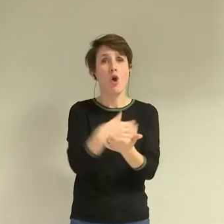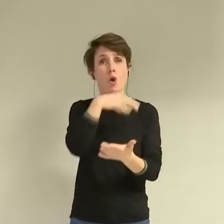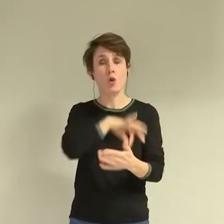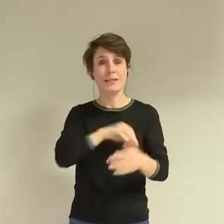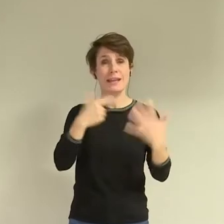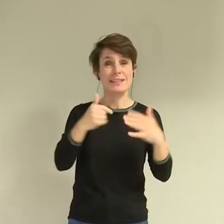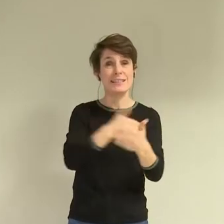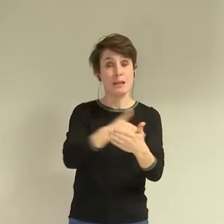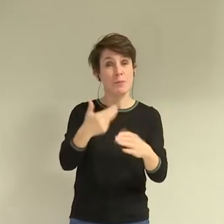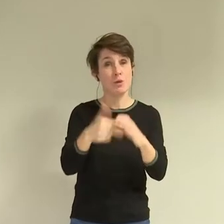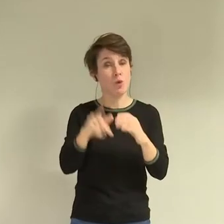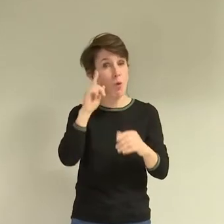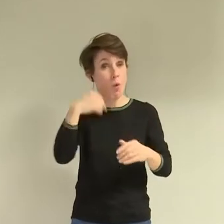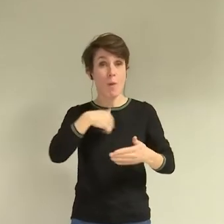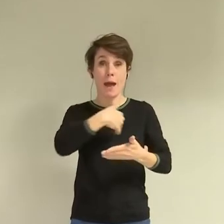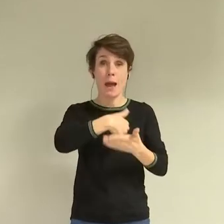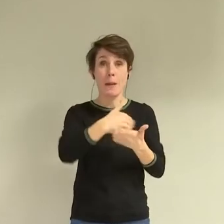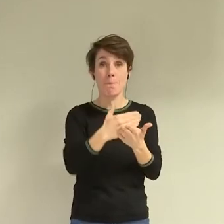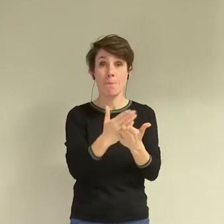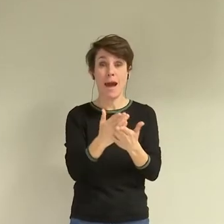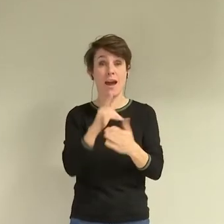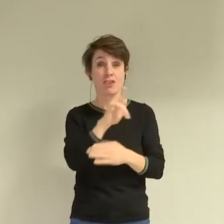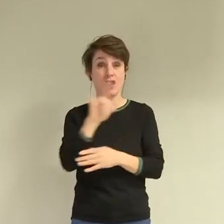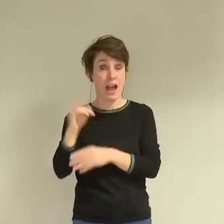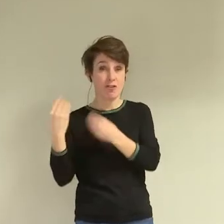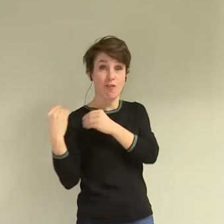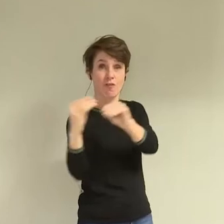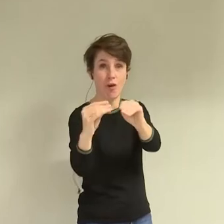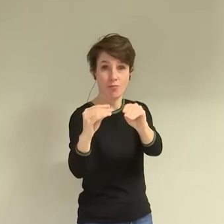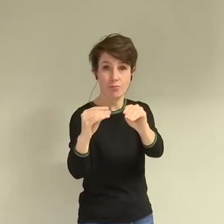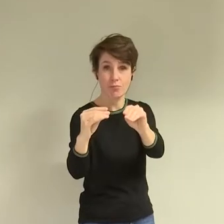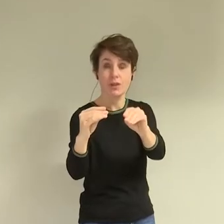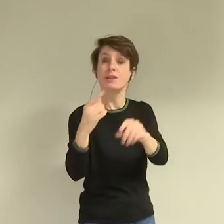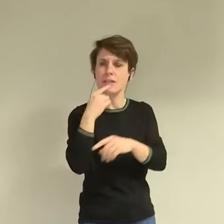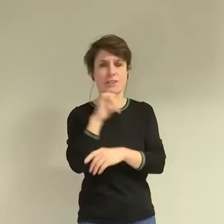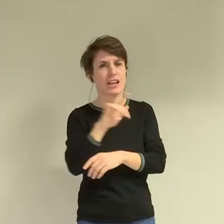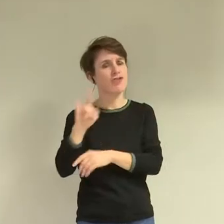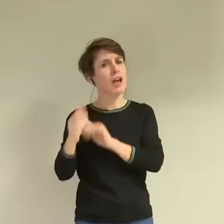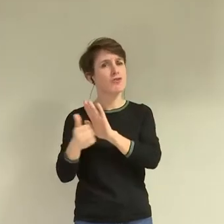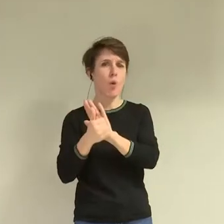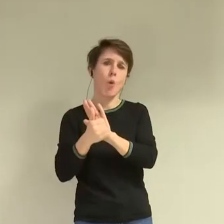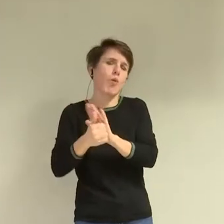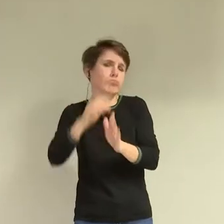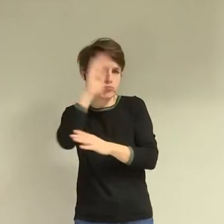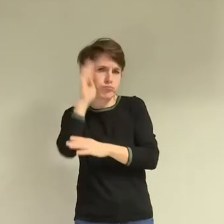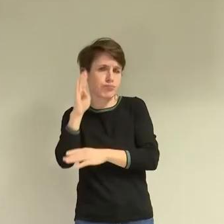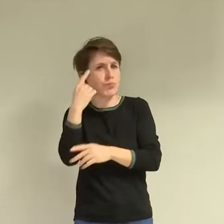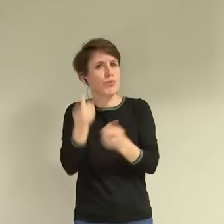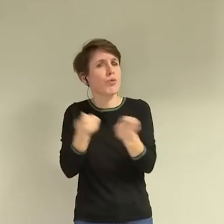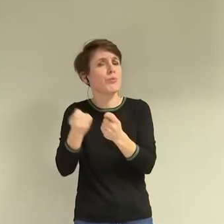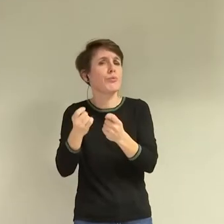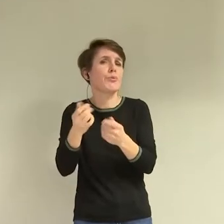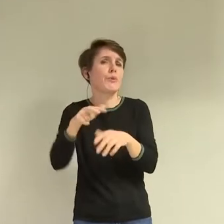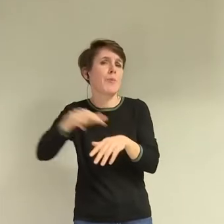détenues par la ville de grenoble au sein de grenoble habitat bailleur social et opérateur immobilier public bien connues de notre territoire